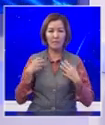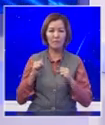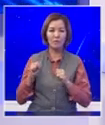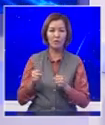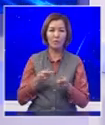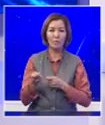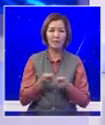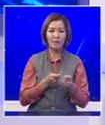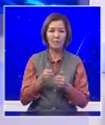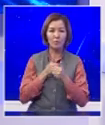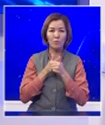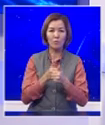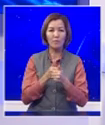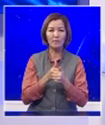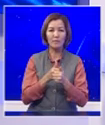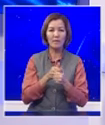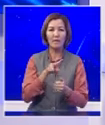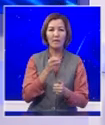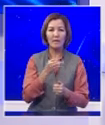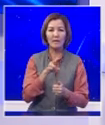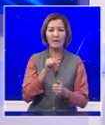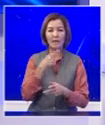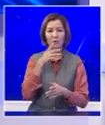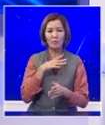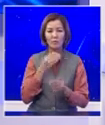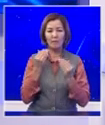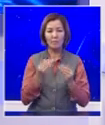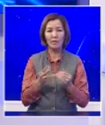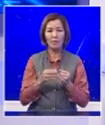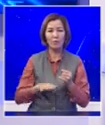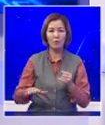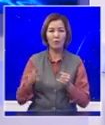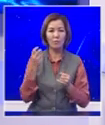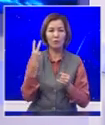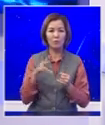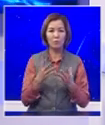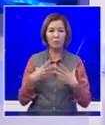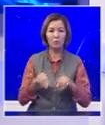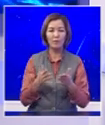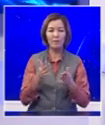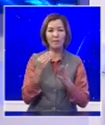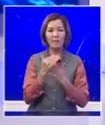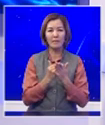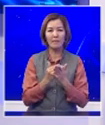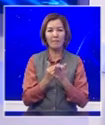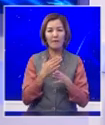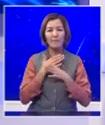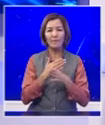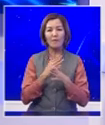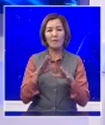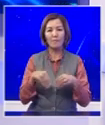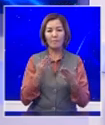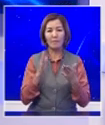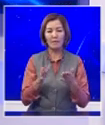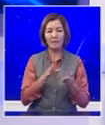басқармасы басшысының орынбасары Лейла Серікбаеваның айтуынша, бұл өңірдегі 523 отбасыға осы бағдарлама игілігін көру